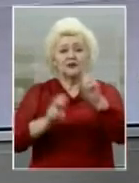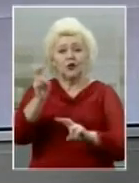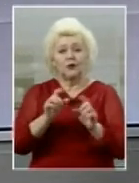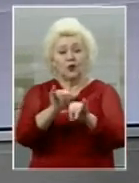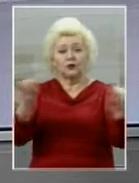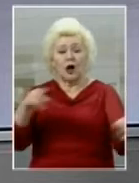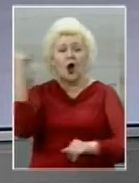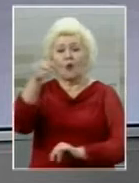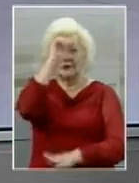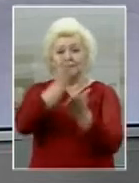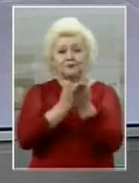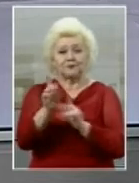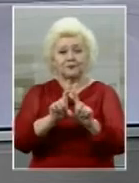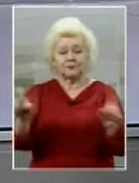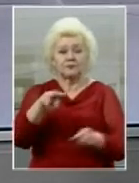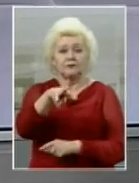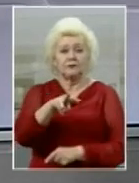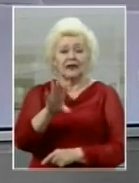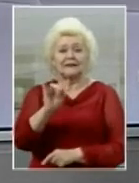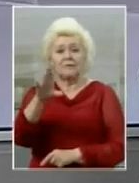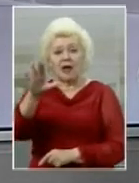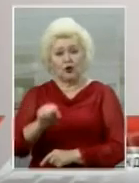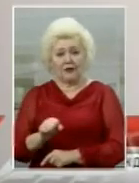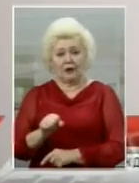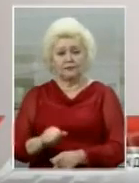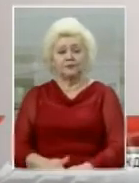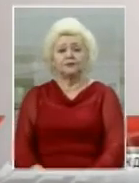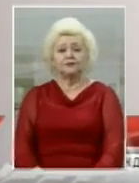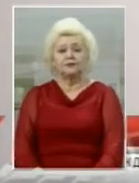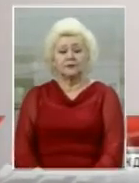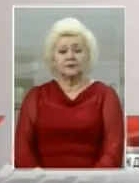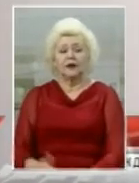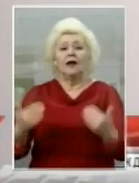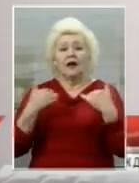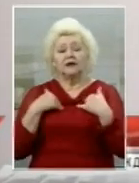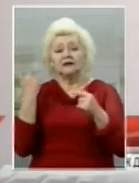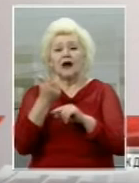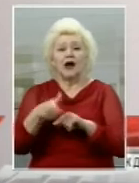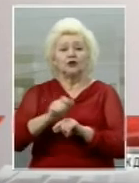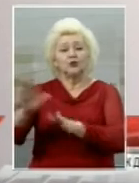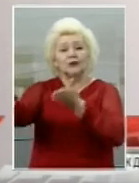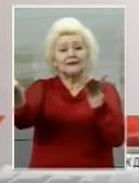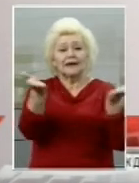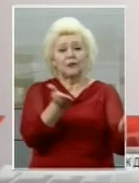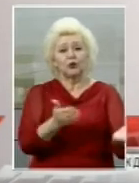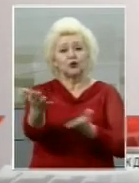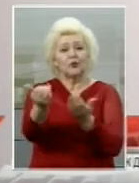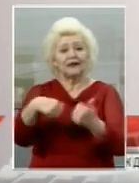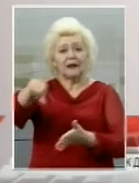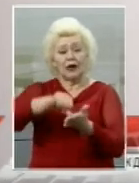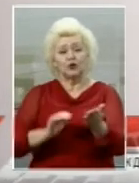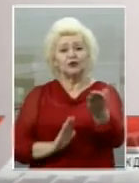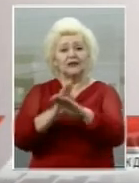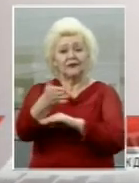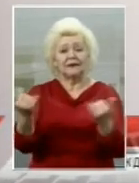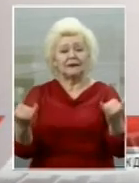розвитку облдержадміністрації Маргарита Степанова. Я дуже всіх запрошую прийняти участь і